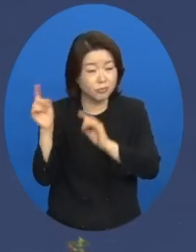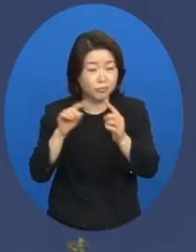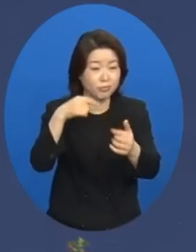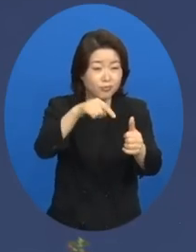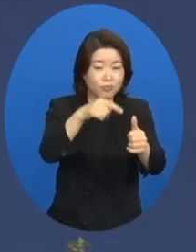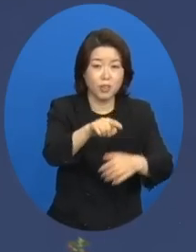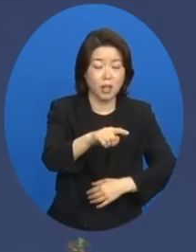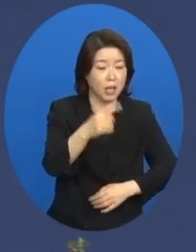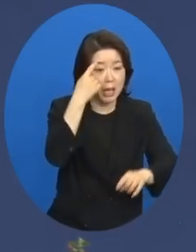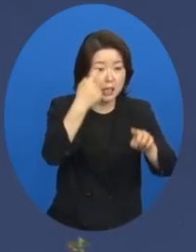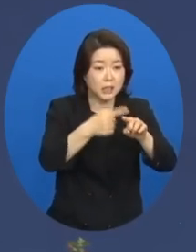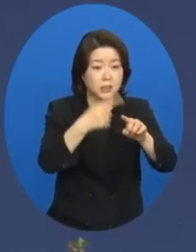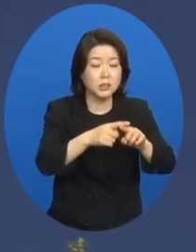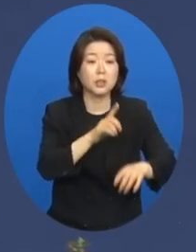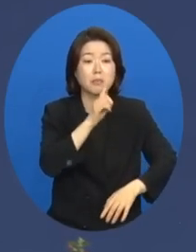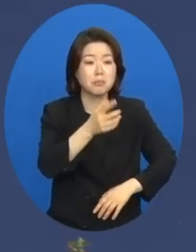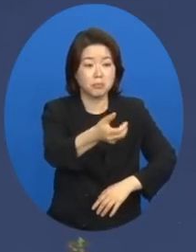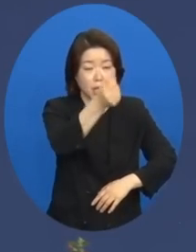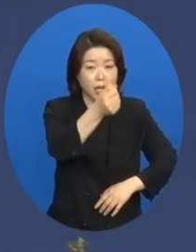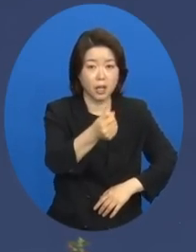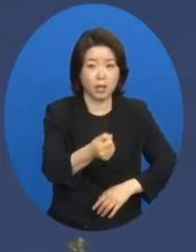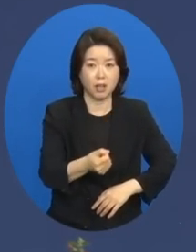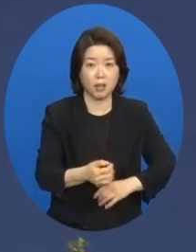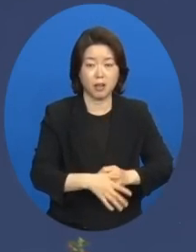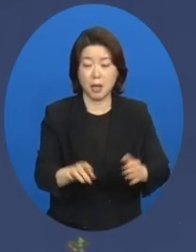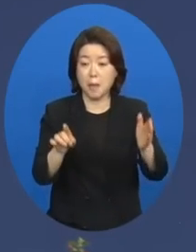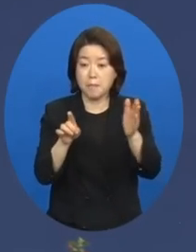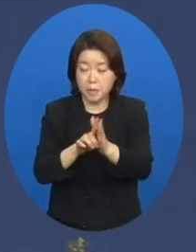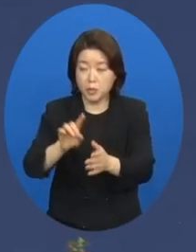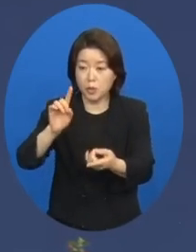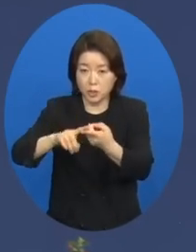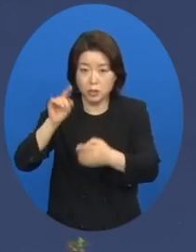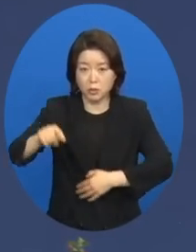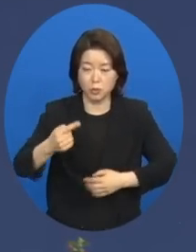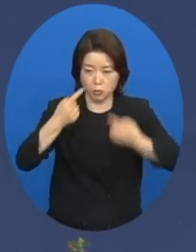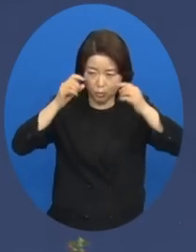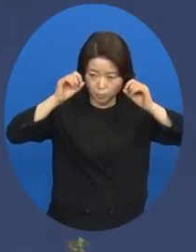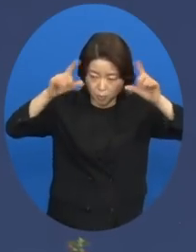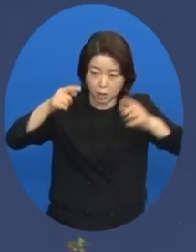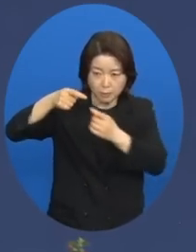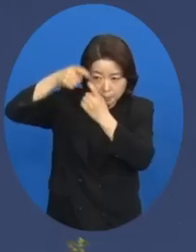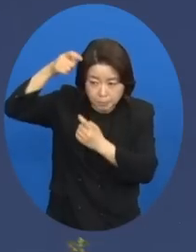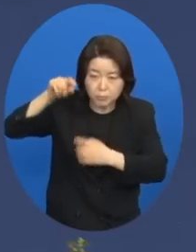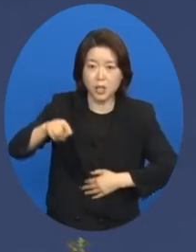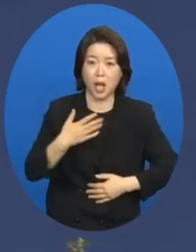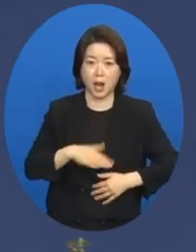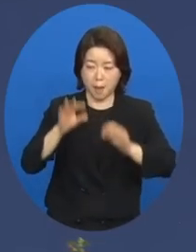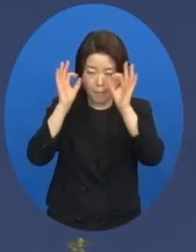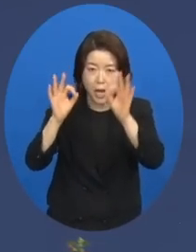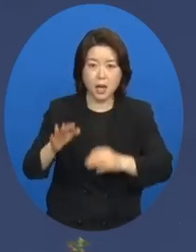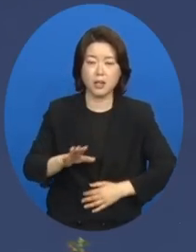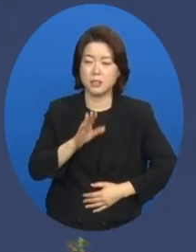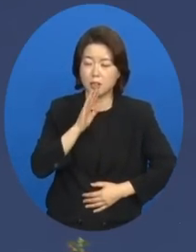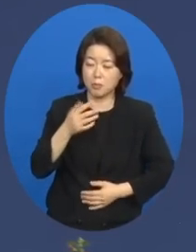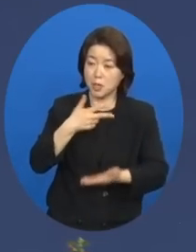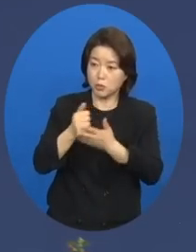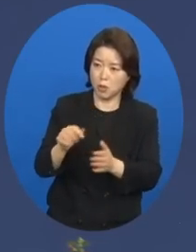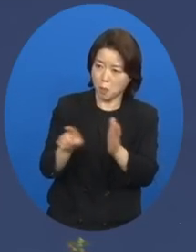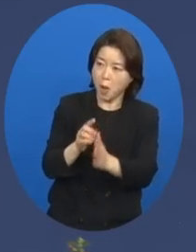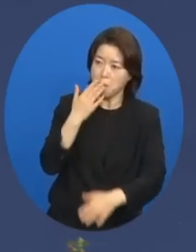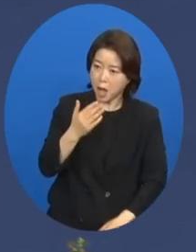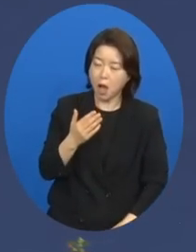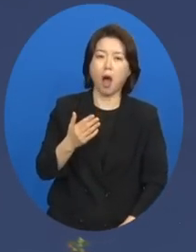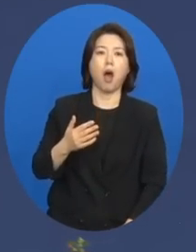긍정의 힘을 가지라고 말한 적 없어요. 믿어야 될 걸 똑바로 두는 똑똑이 뜨고 알아보고 정말 주님을 믿을 만한